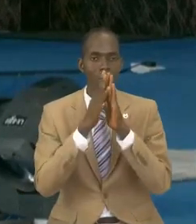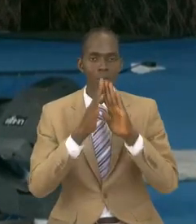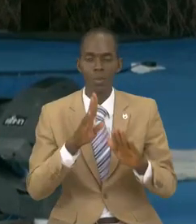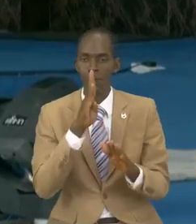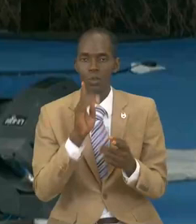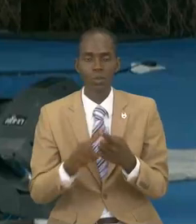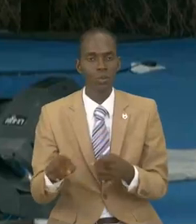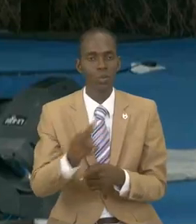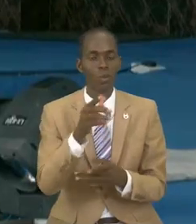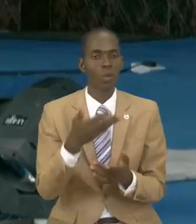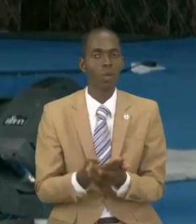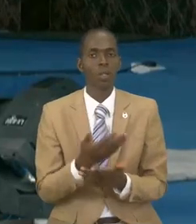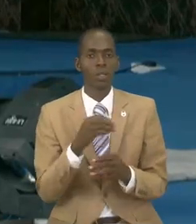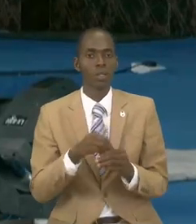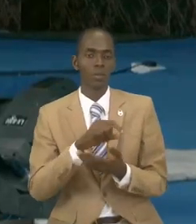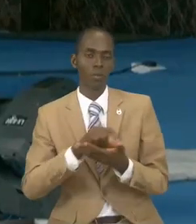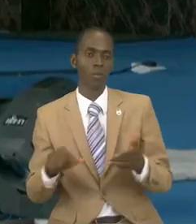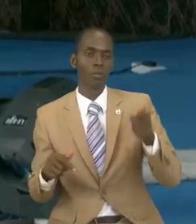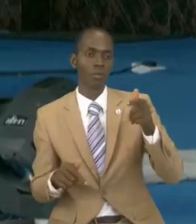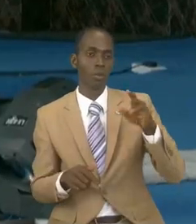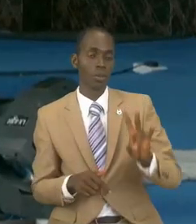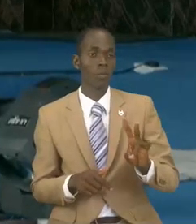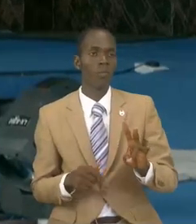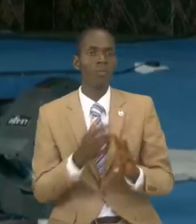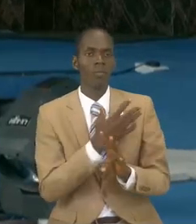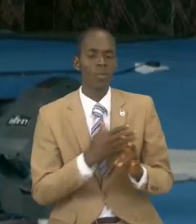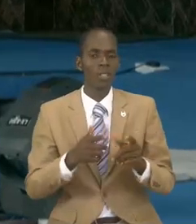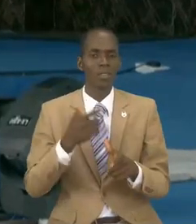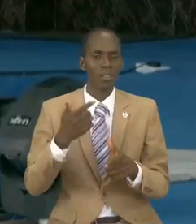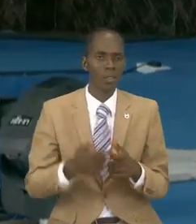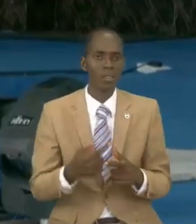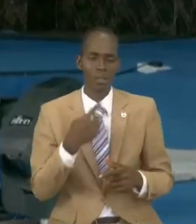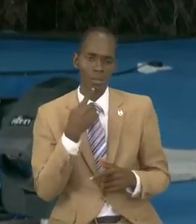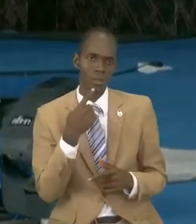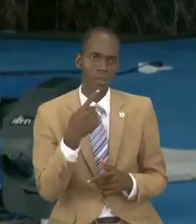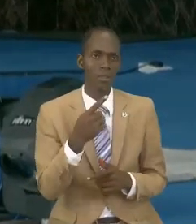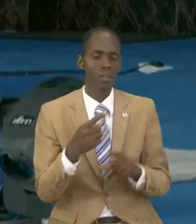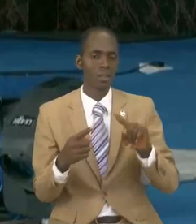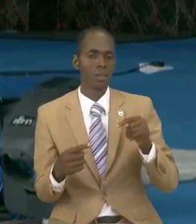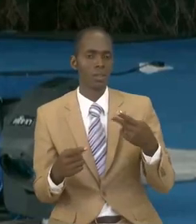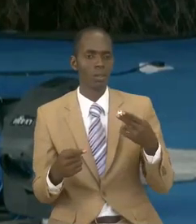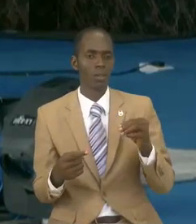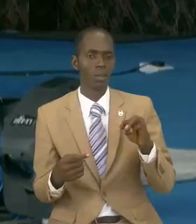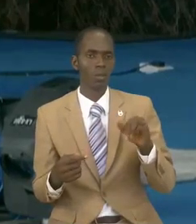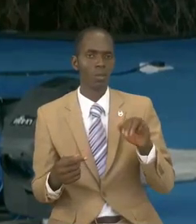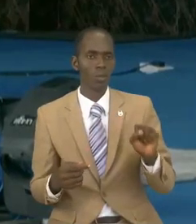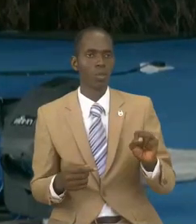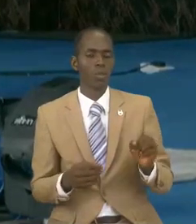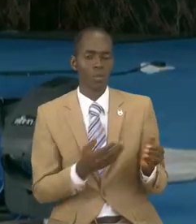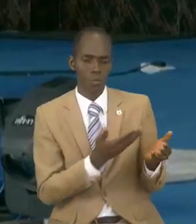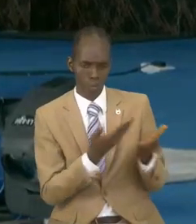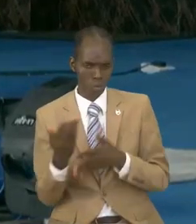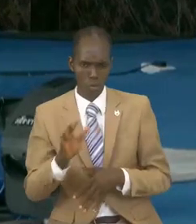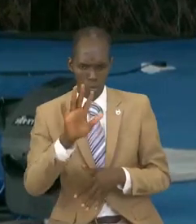soit avec vous ». Verset 27, puis il dit à Thomas « Avance ici ton